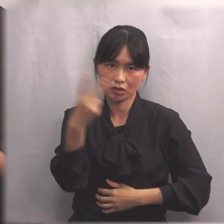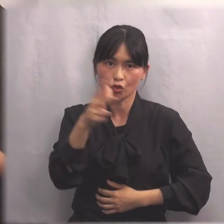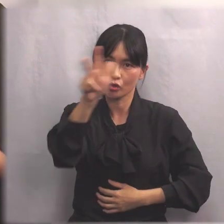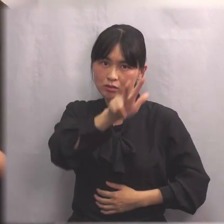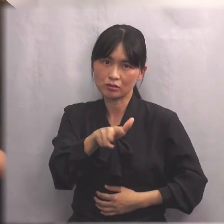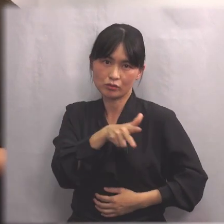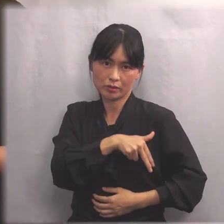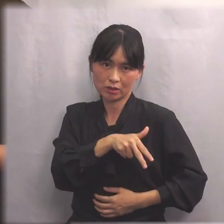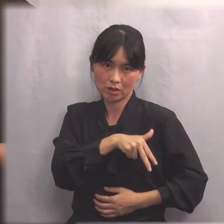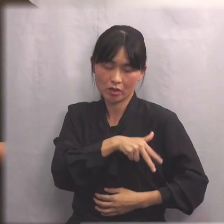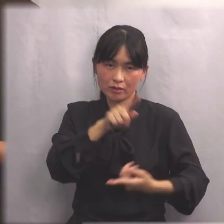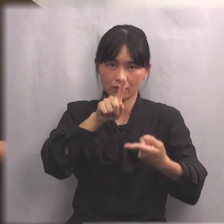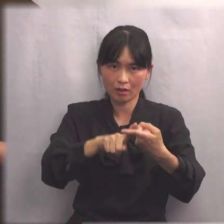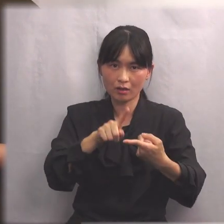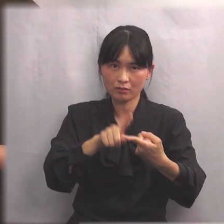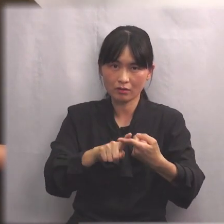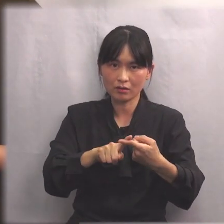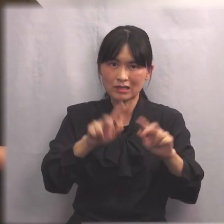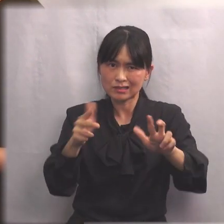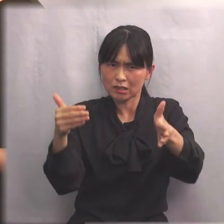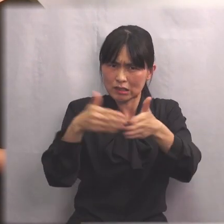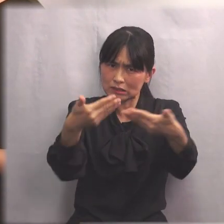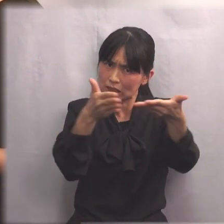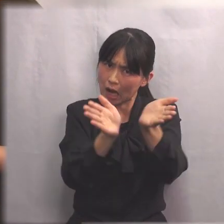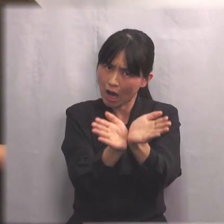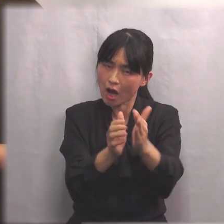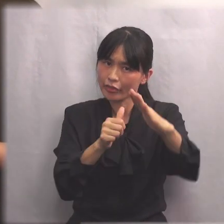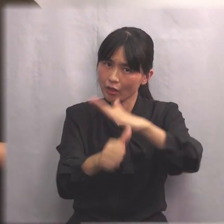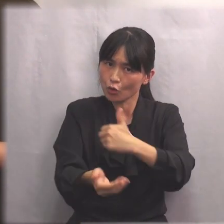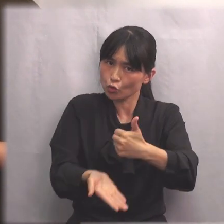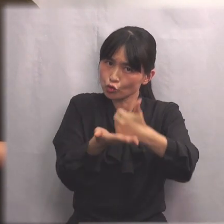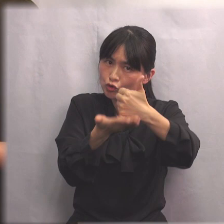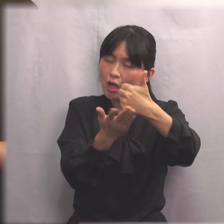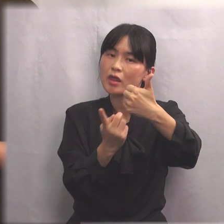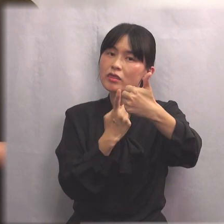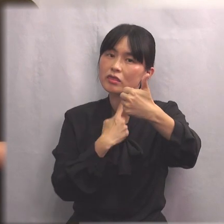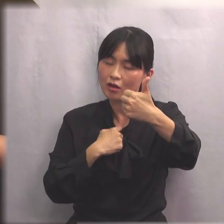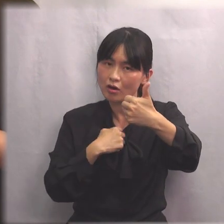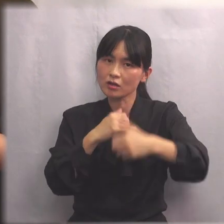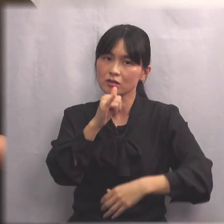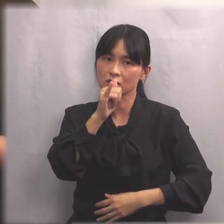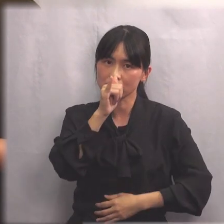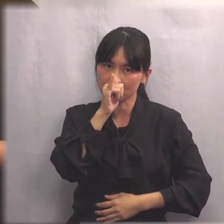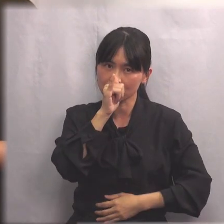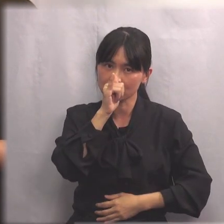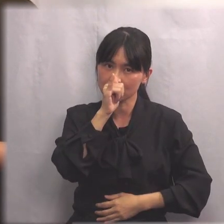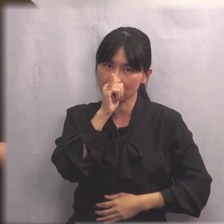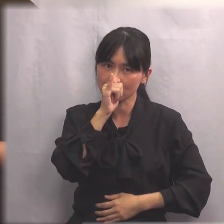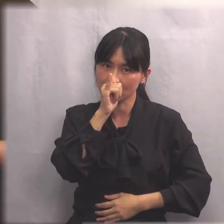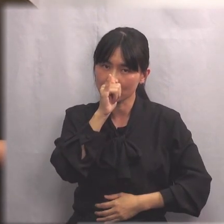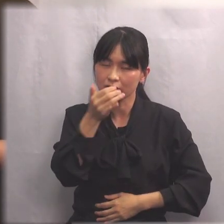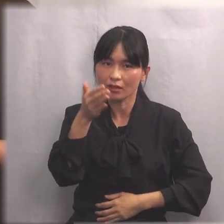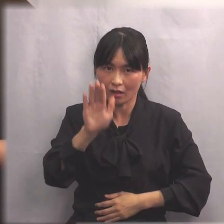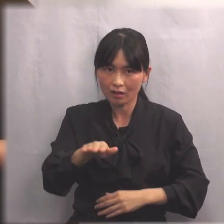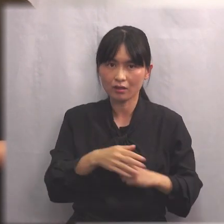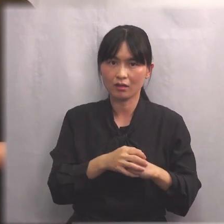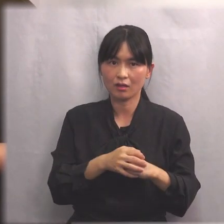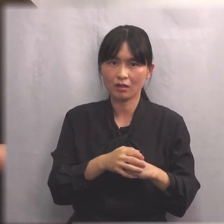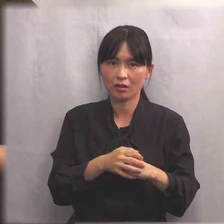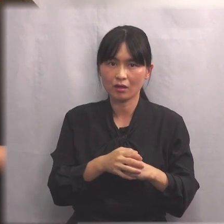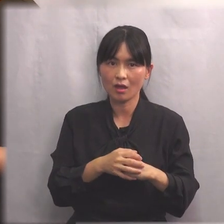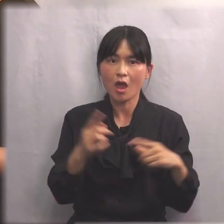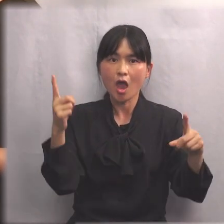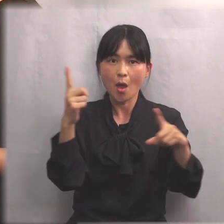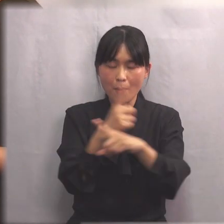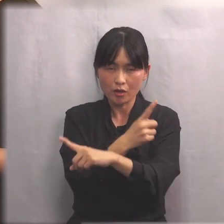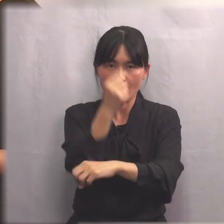가지의 대의기구에 있어서 지금까지는 당대표의 추천직으로 들어가는 전국위원 대의원들이 있었습니다.